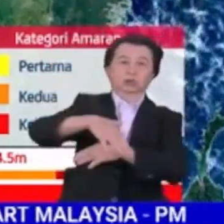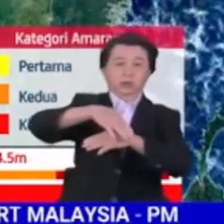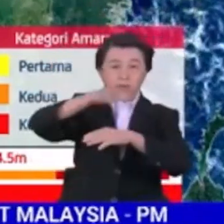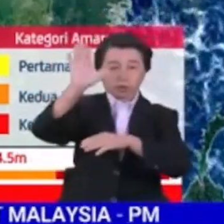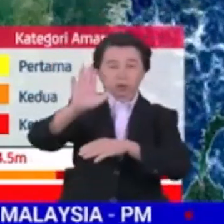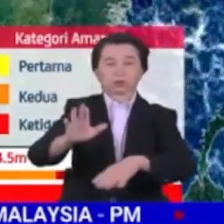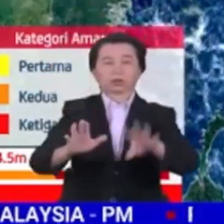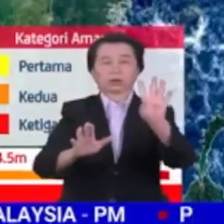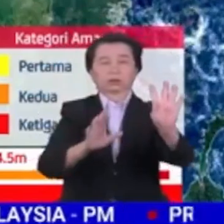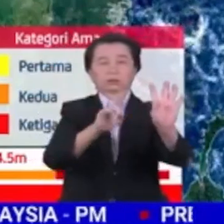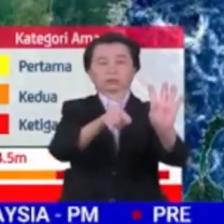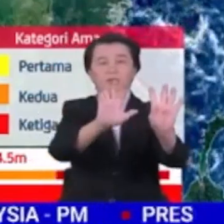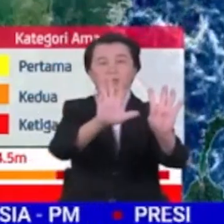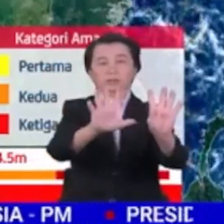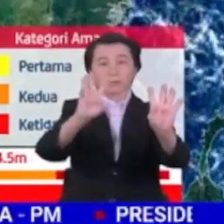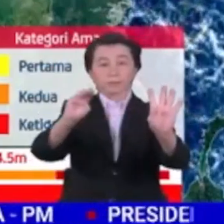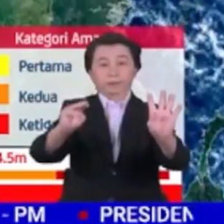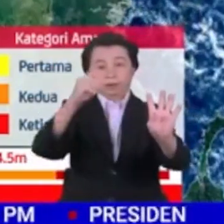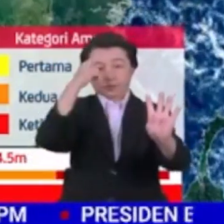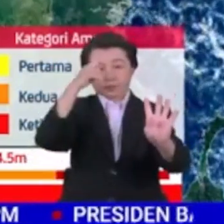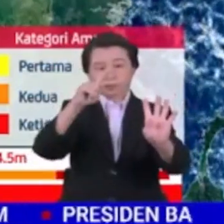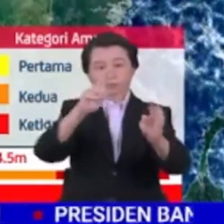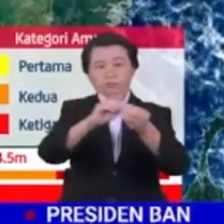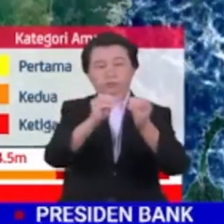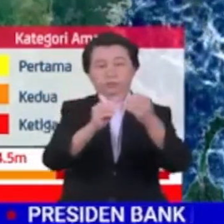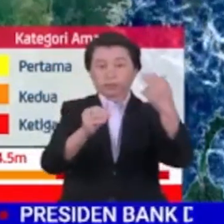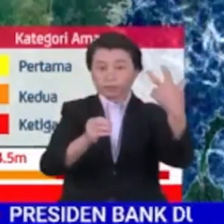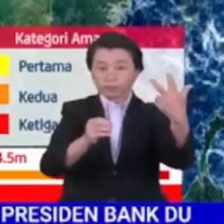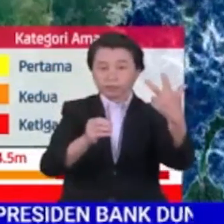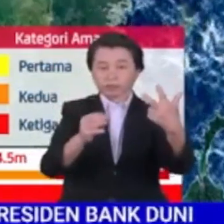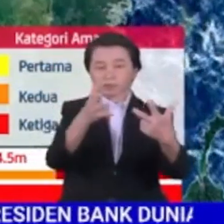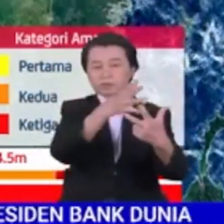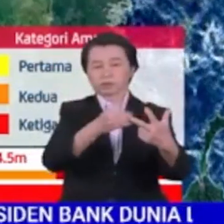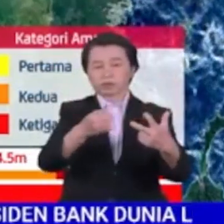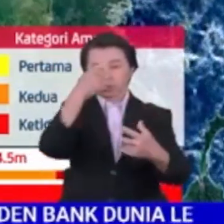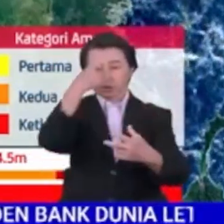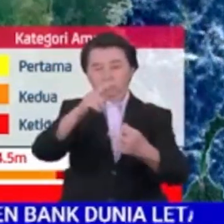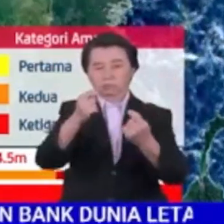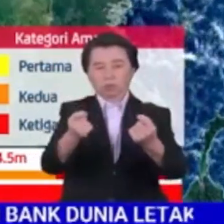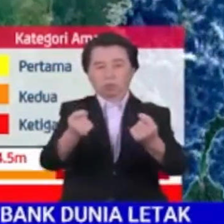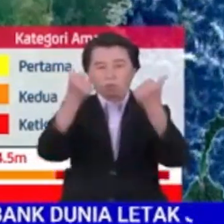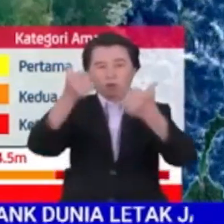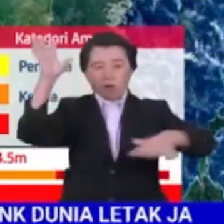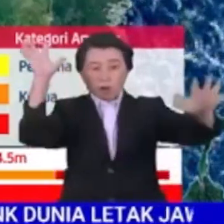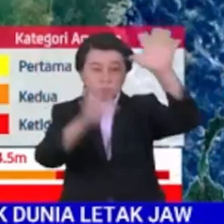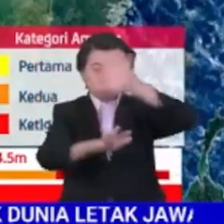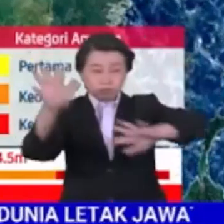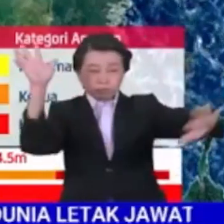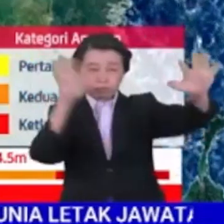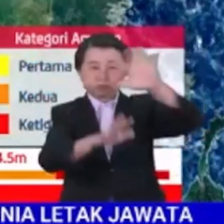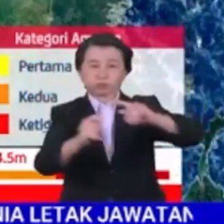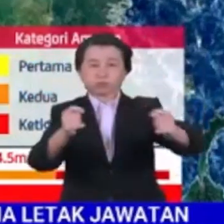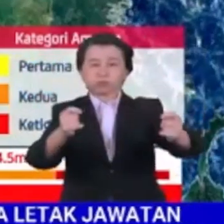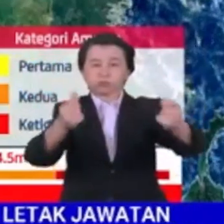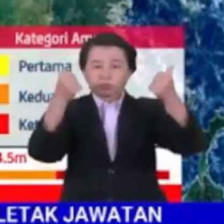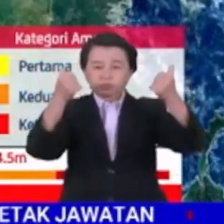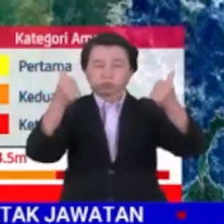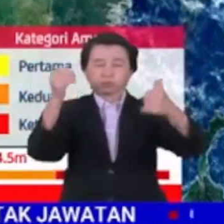lebih daripada 4.5 meter bagi kategori ketiga dengan kelajuan angin yang